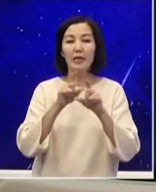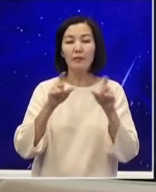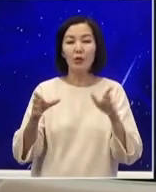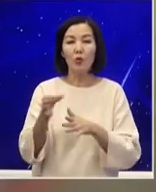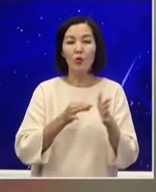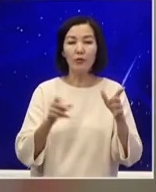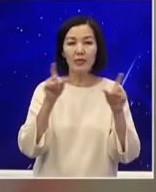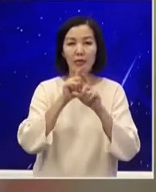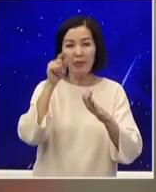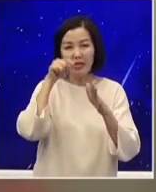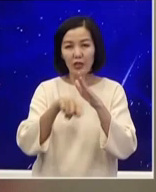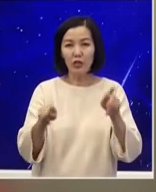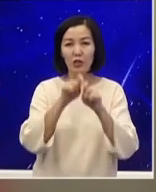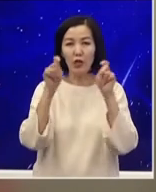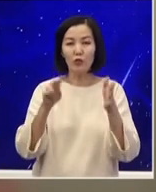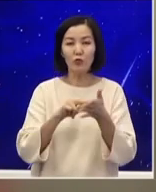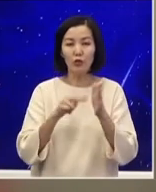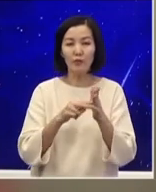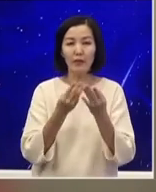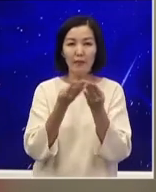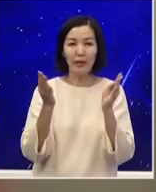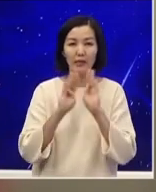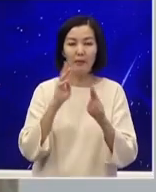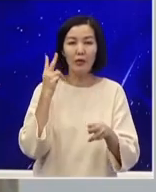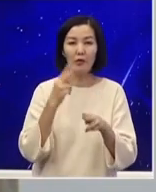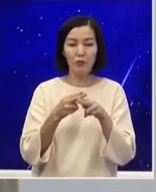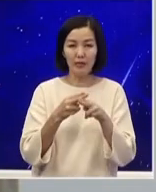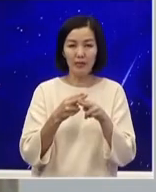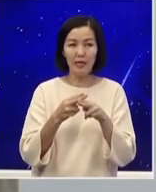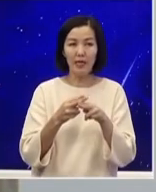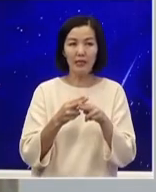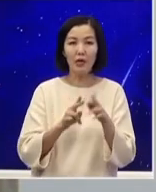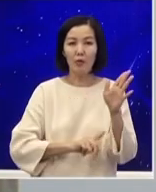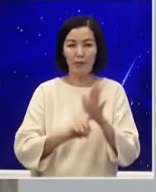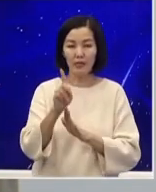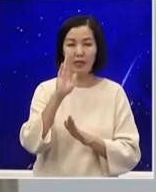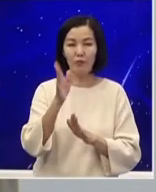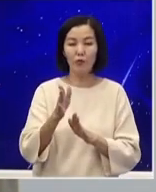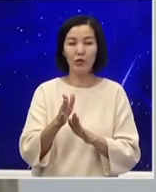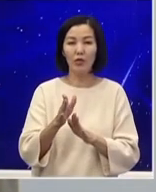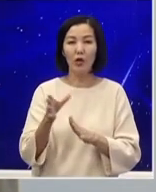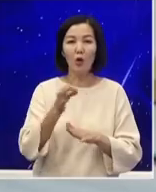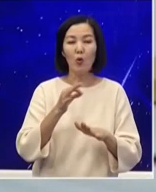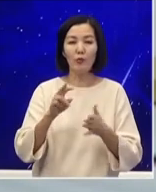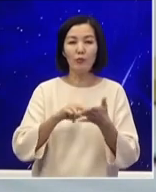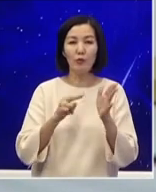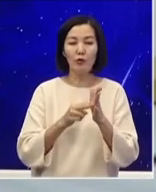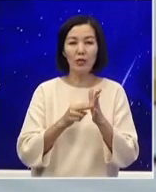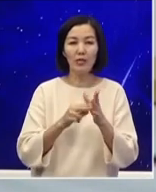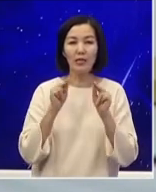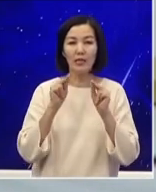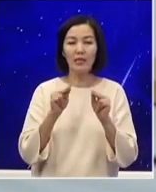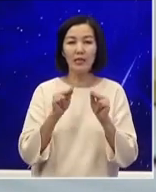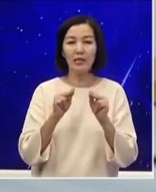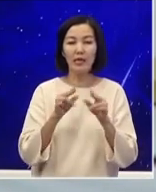әкімді ғимаратынан да ашу жоспарда. Пандемия бітсе, бұл үстіде қолғаламыз, деді әкім. Сондай облыста бюджеттердің ашық